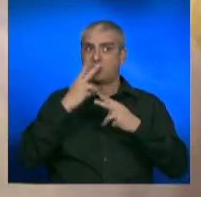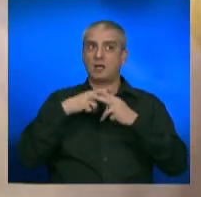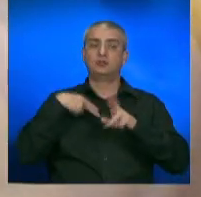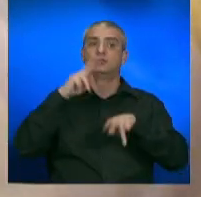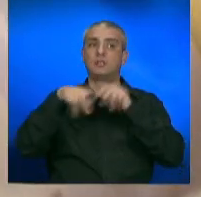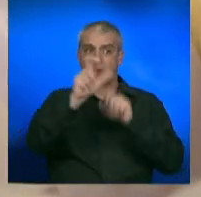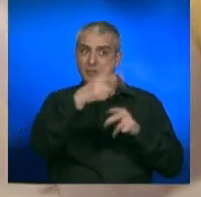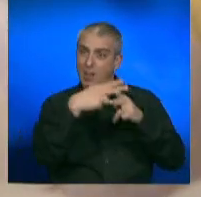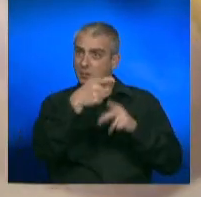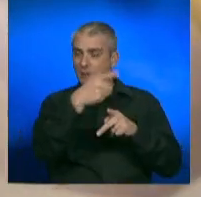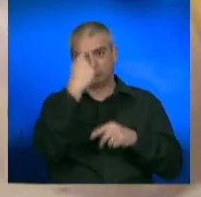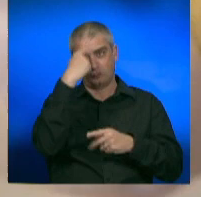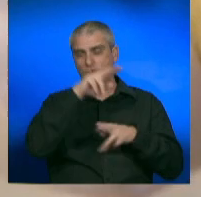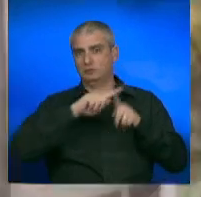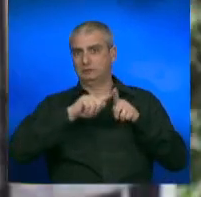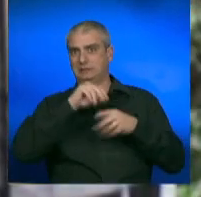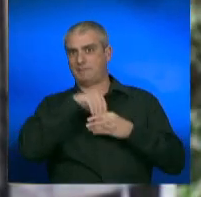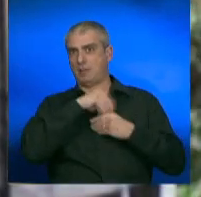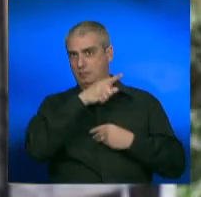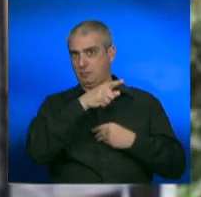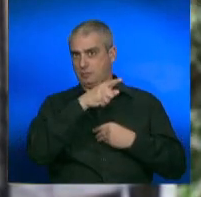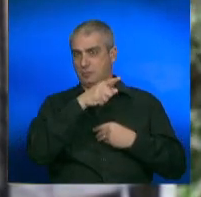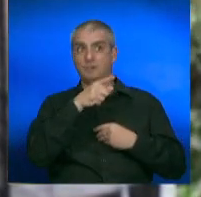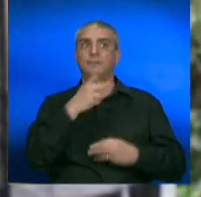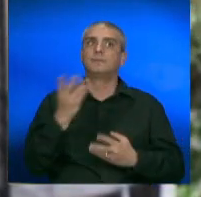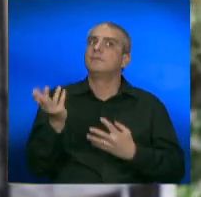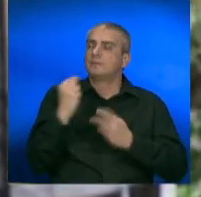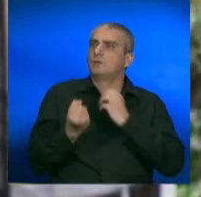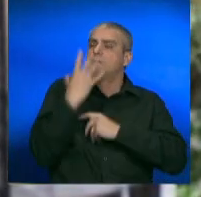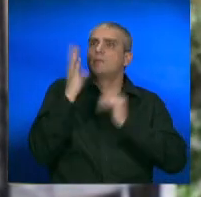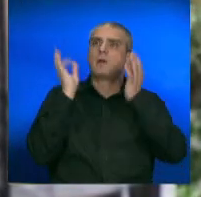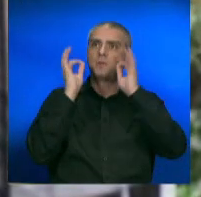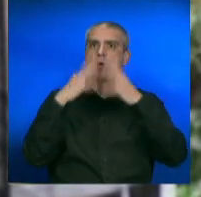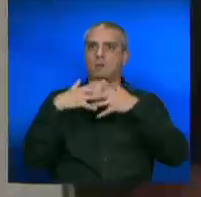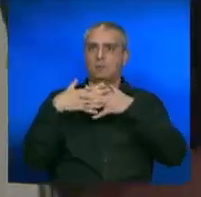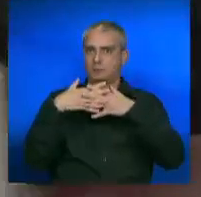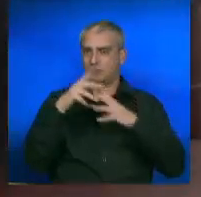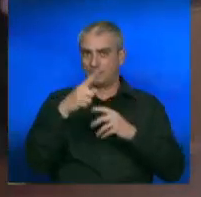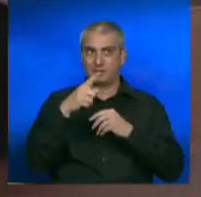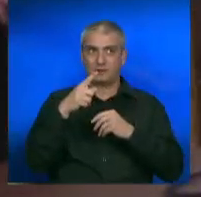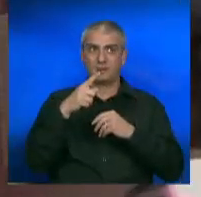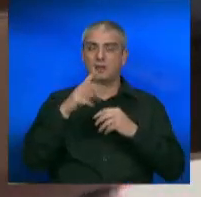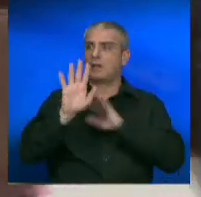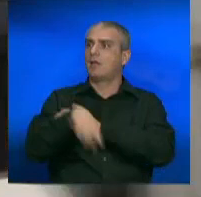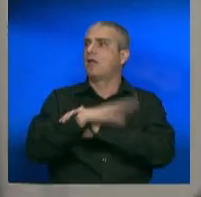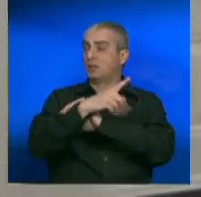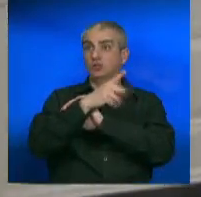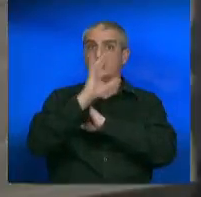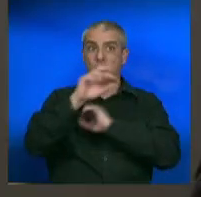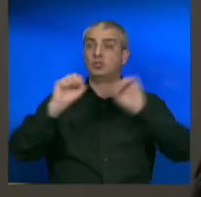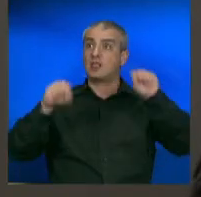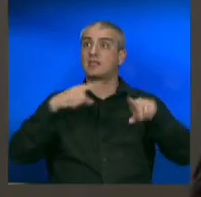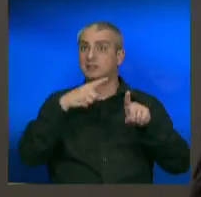a patient who tested positive. וכאן בולט החלק הייחודי באמריקה. לוואקום שמשאיר אחריו